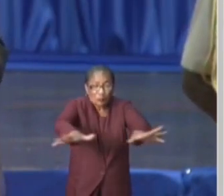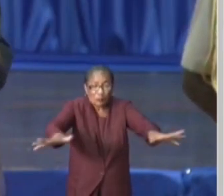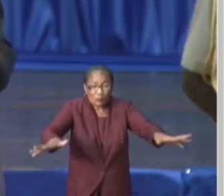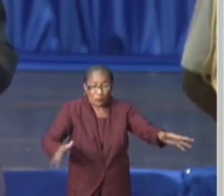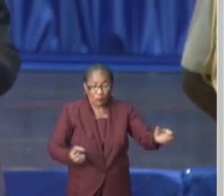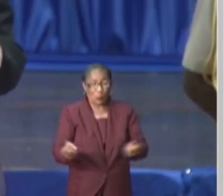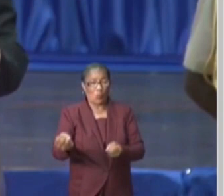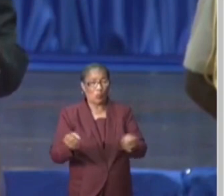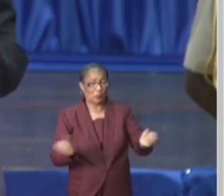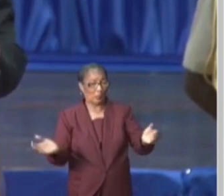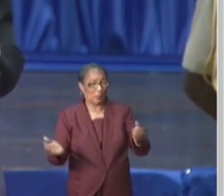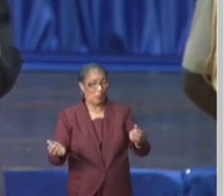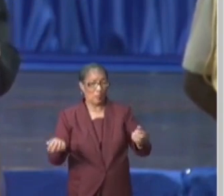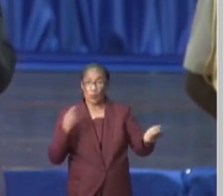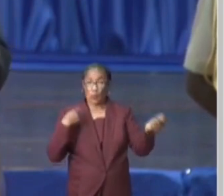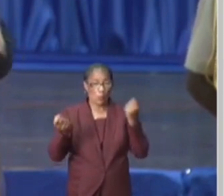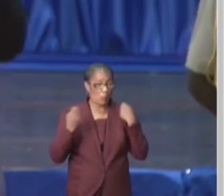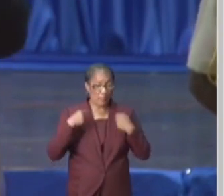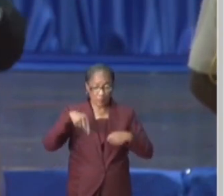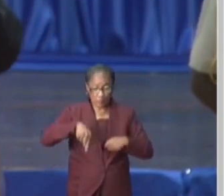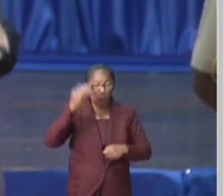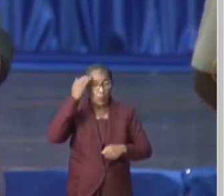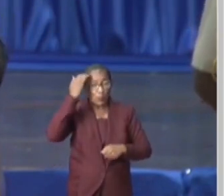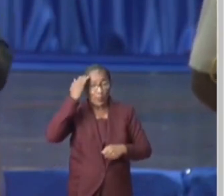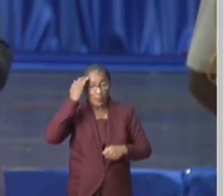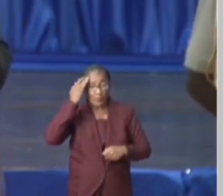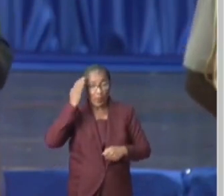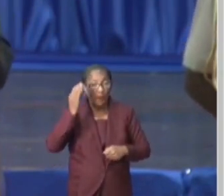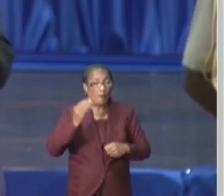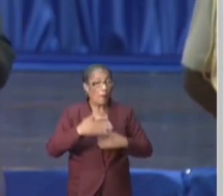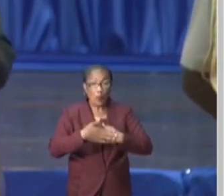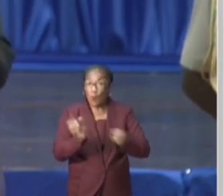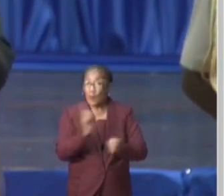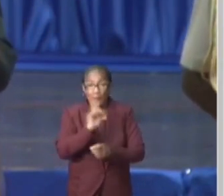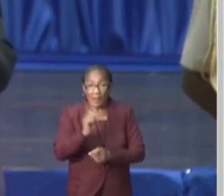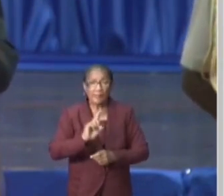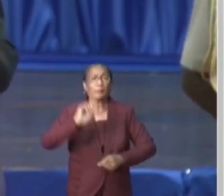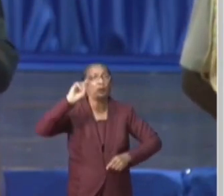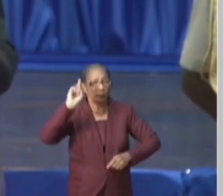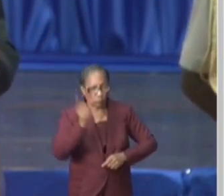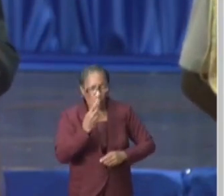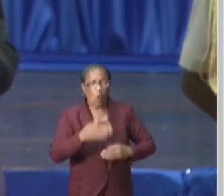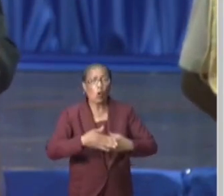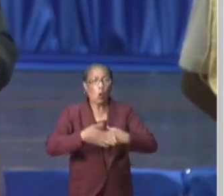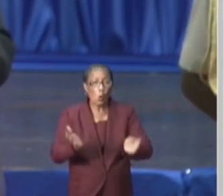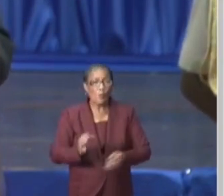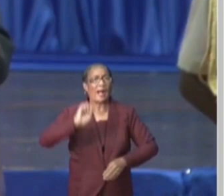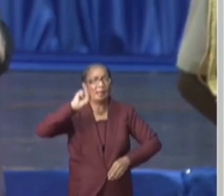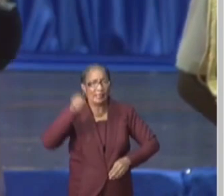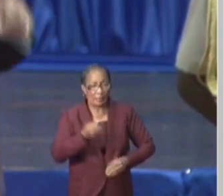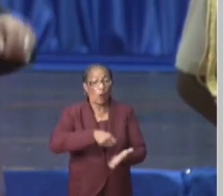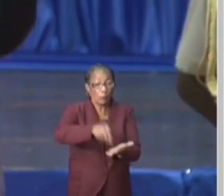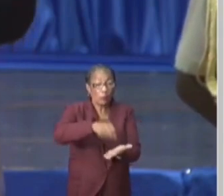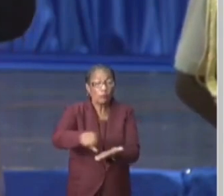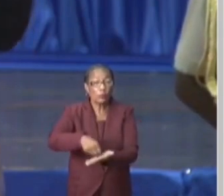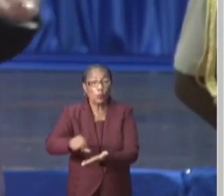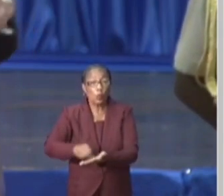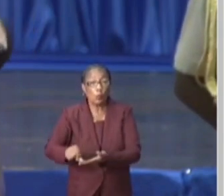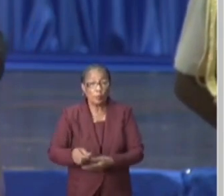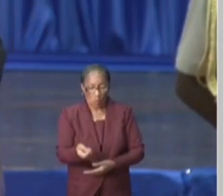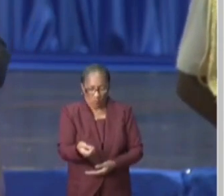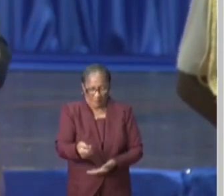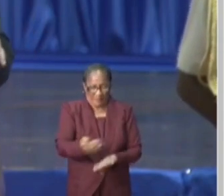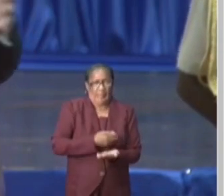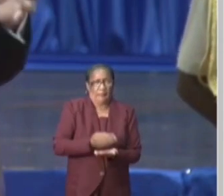winkels die nu weet lessen nu open moeten zijn ze roepen alleen om commercie alleen om een stukje